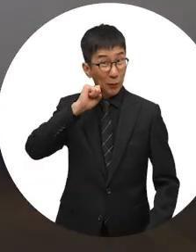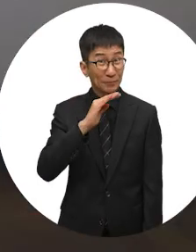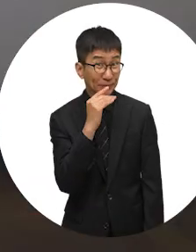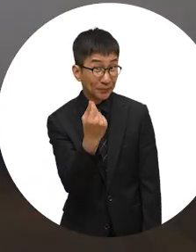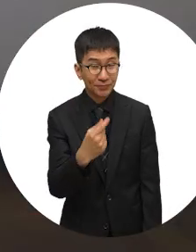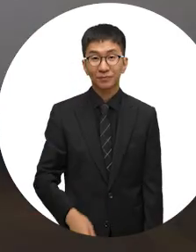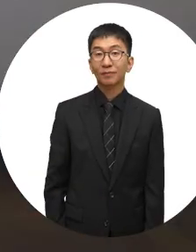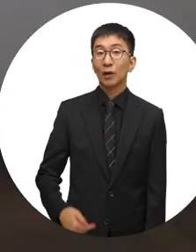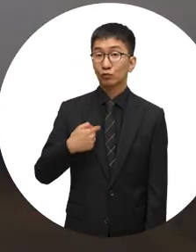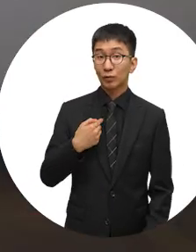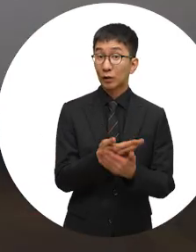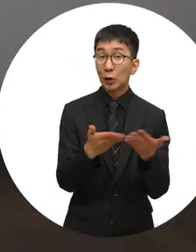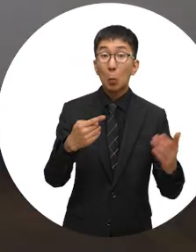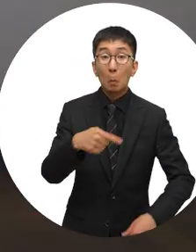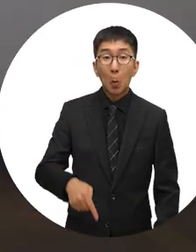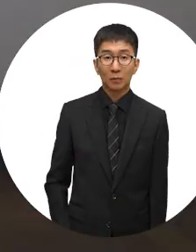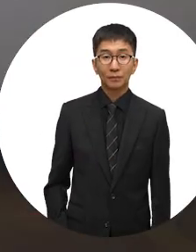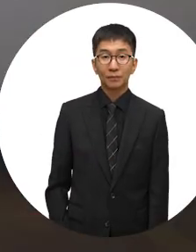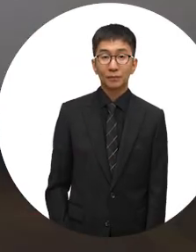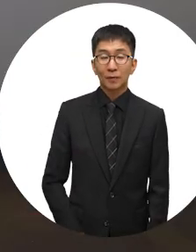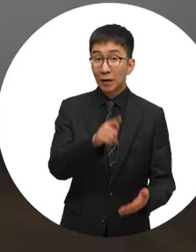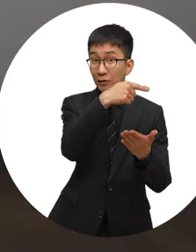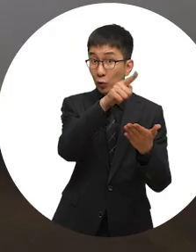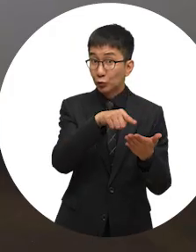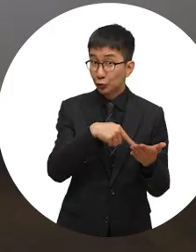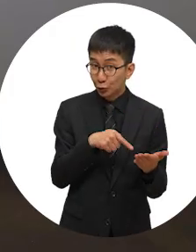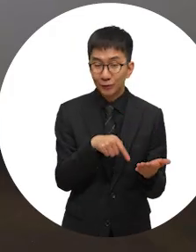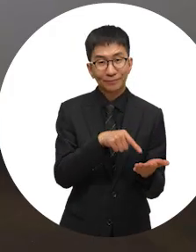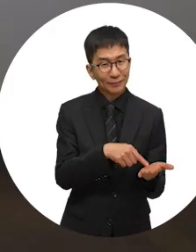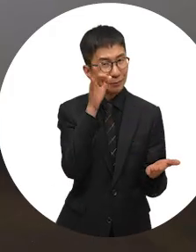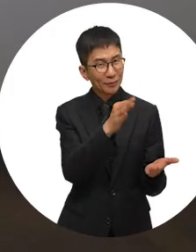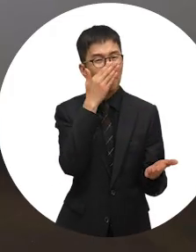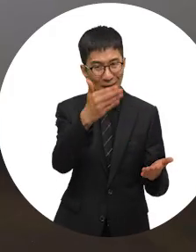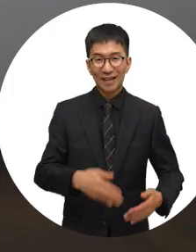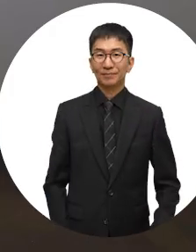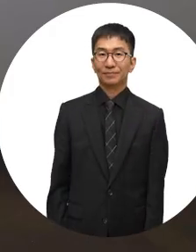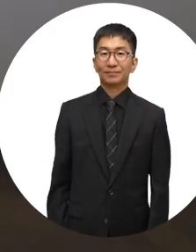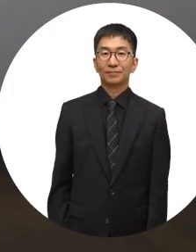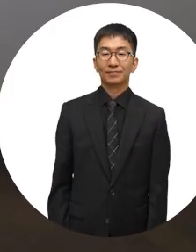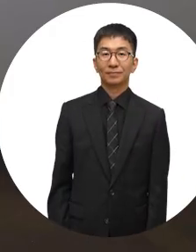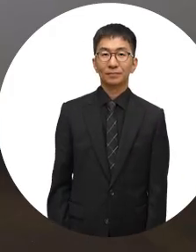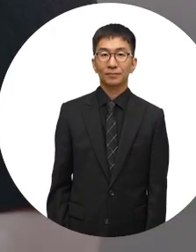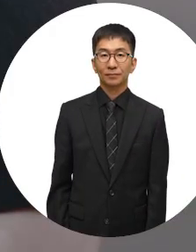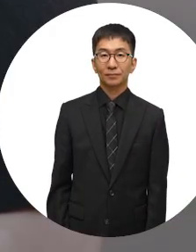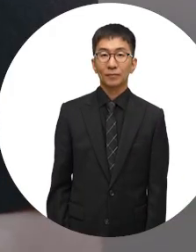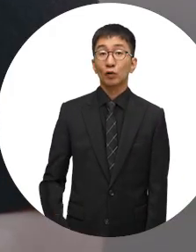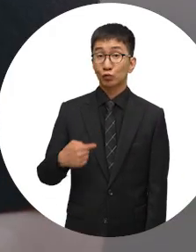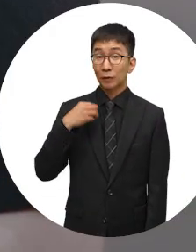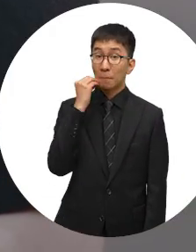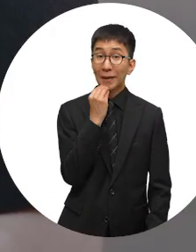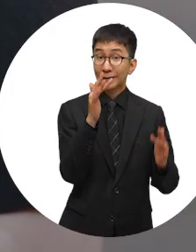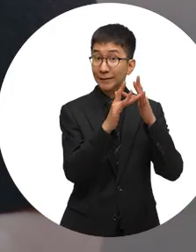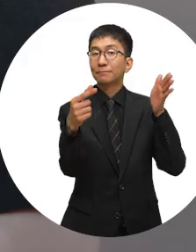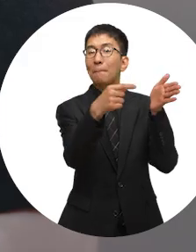어렵죠? 그렇다면 경기대학교에서 제공할 수 있는 평가 항목별 서류평가 체크리스트를 참고할 수 있습니다. 이는